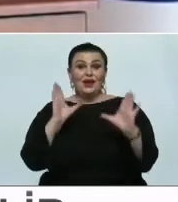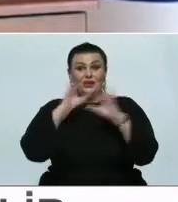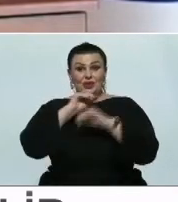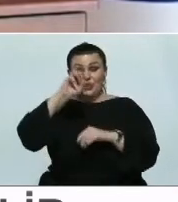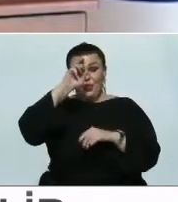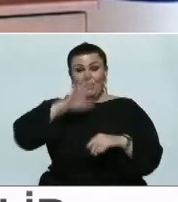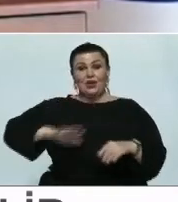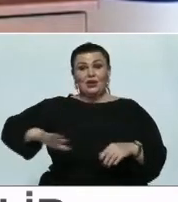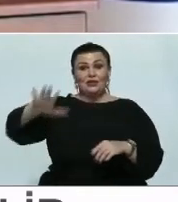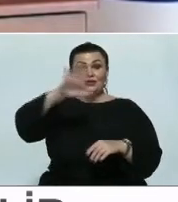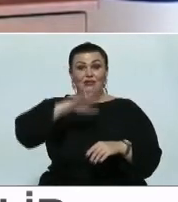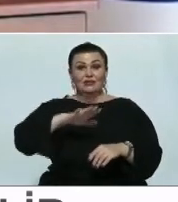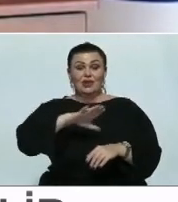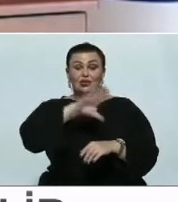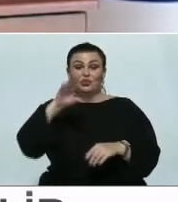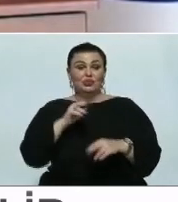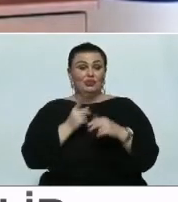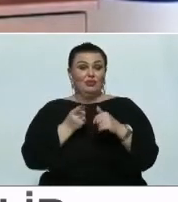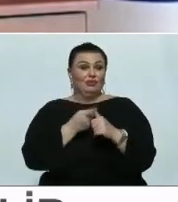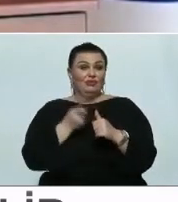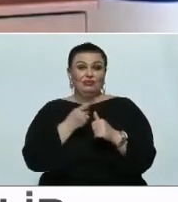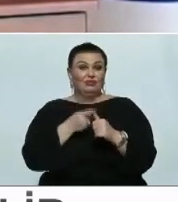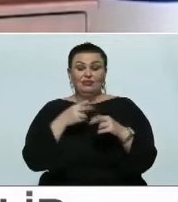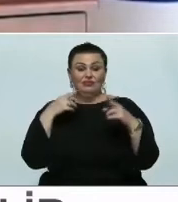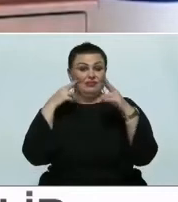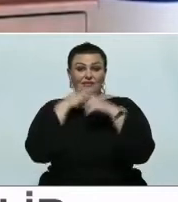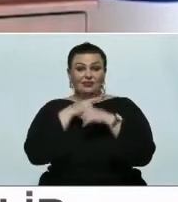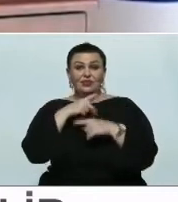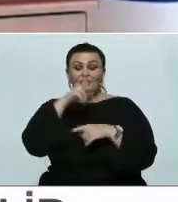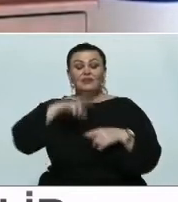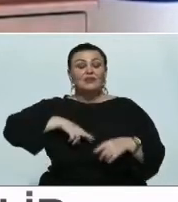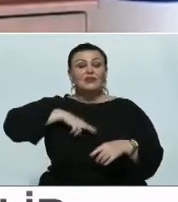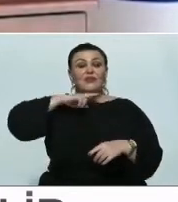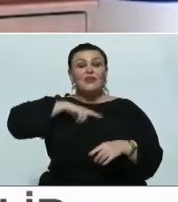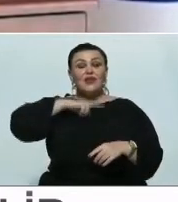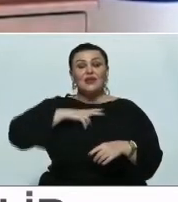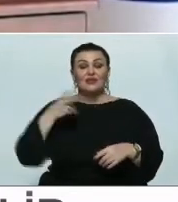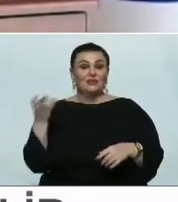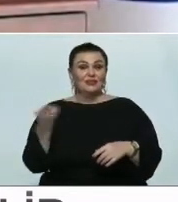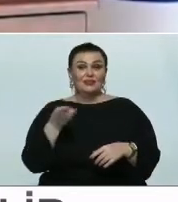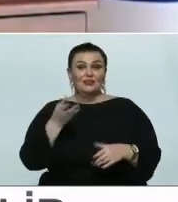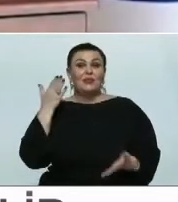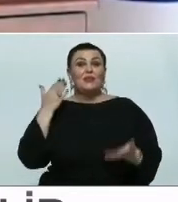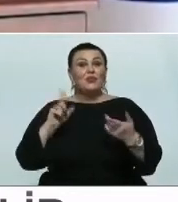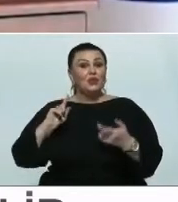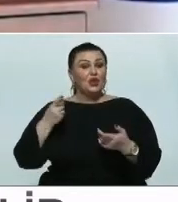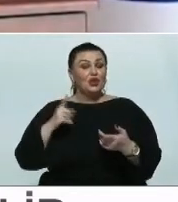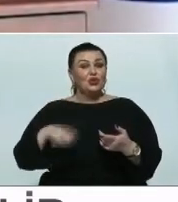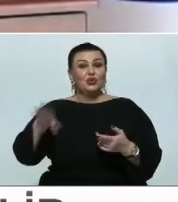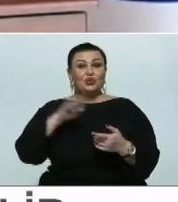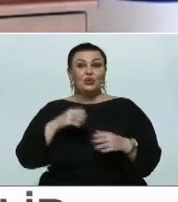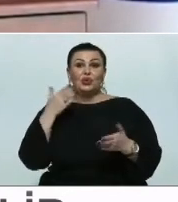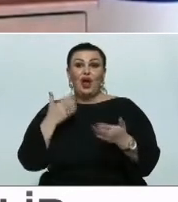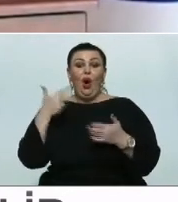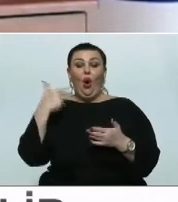ülkeler için çok büyük bir caydırıcılık demek. Bunu dikkate almak gerekir. Çünkü